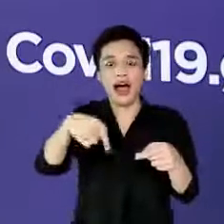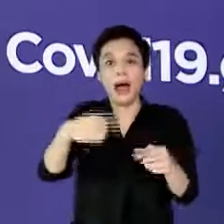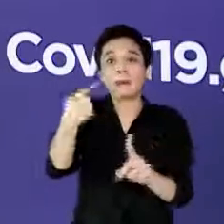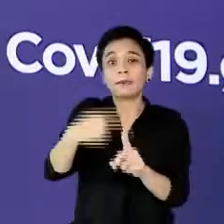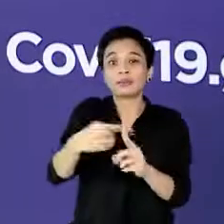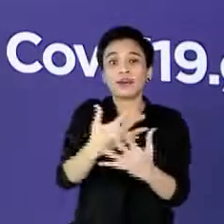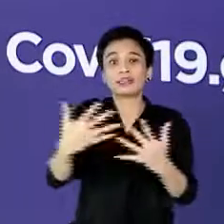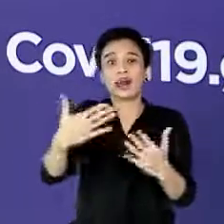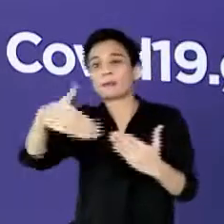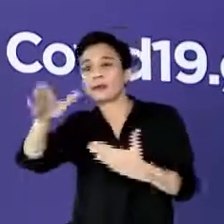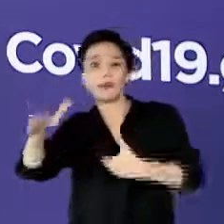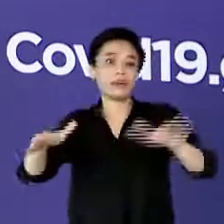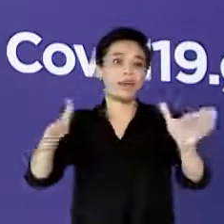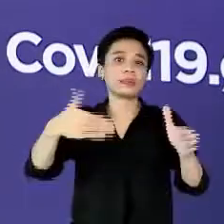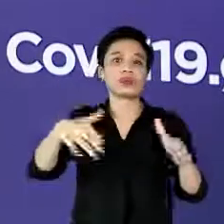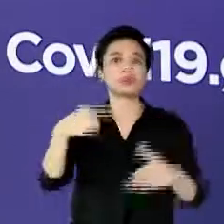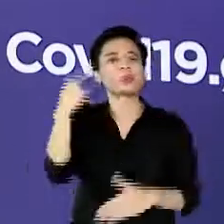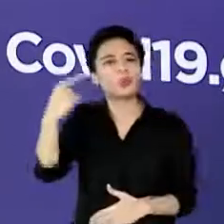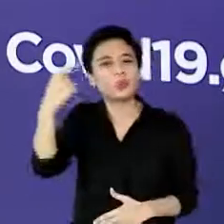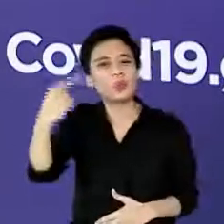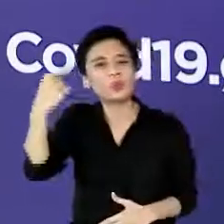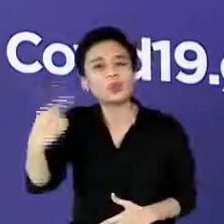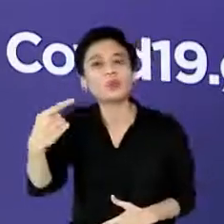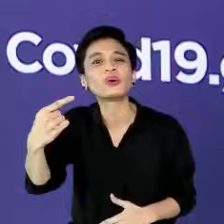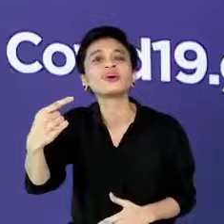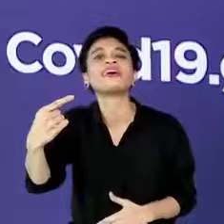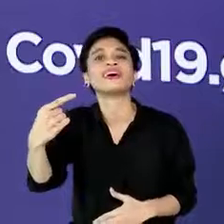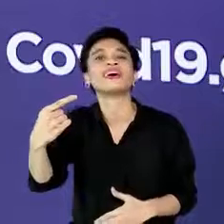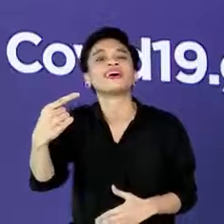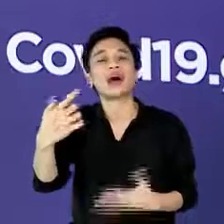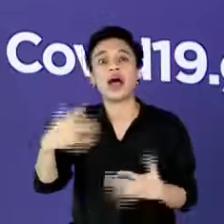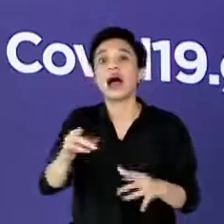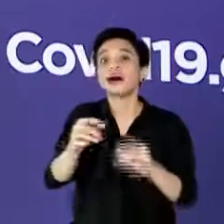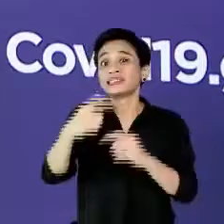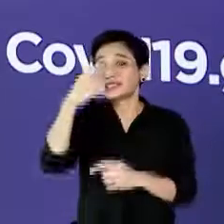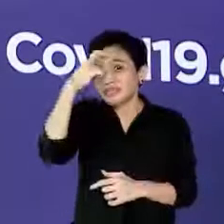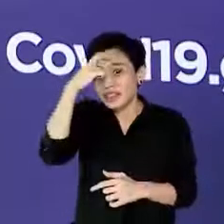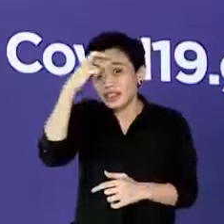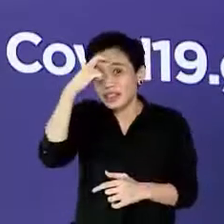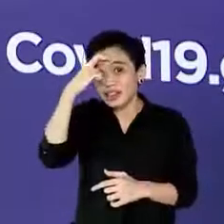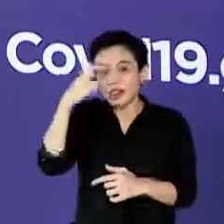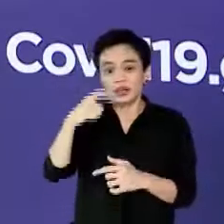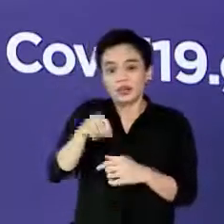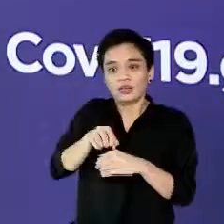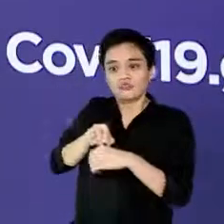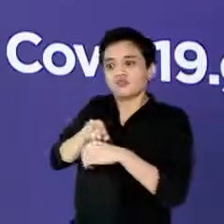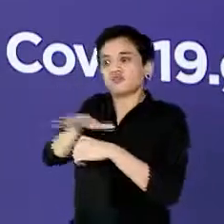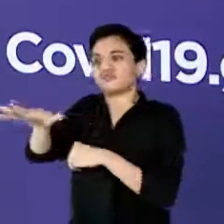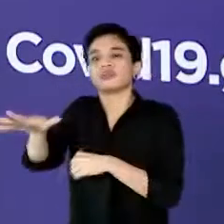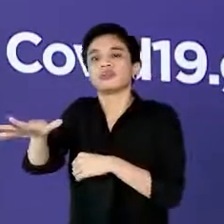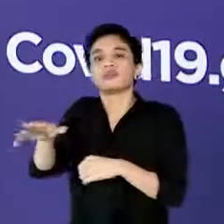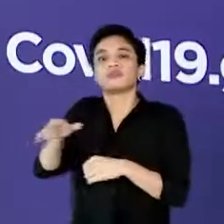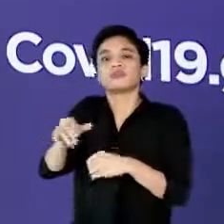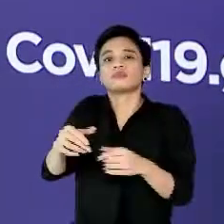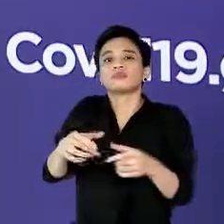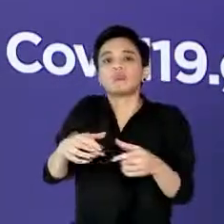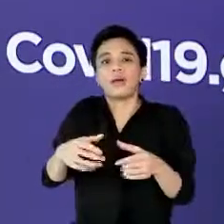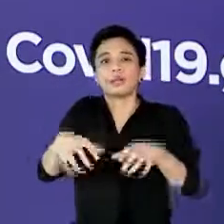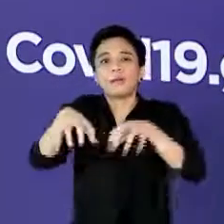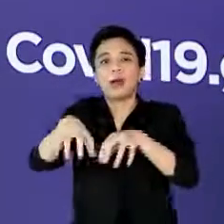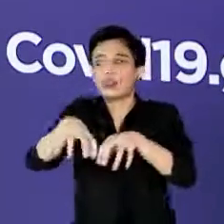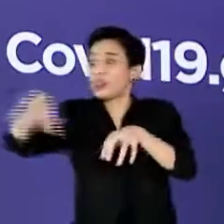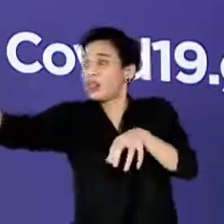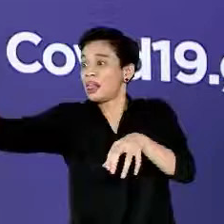tinggi seperti kita ketahui penyakit menular apapun itu tidak mengenal batas geografi dan batas administratif dia bisa